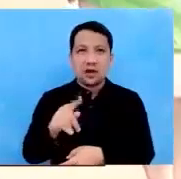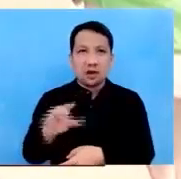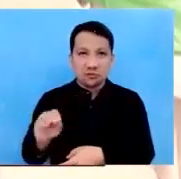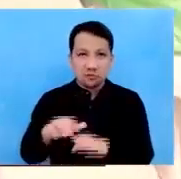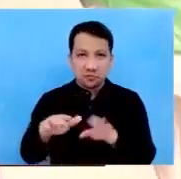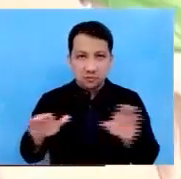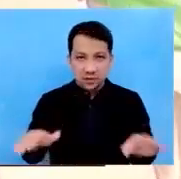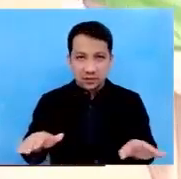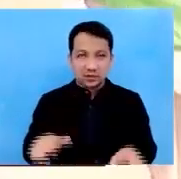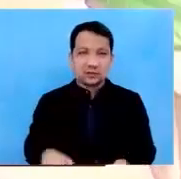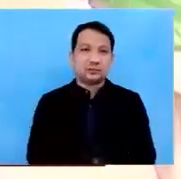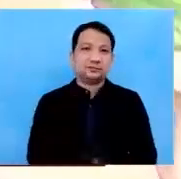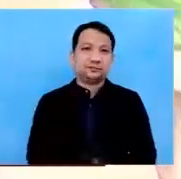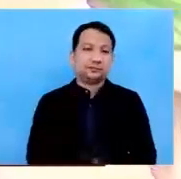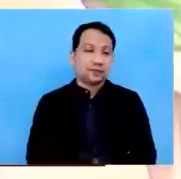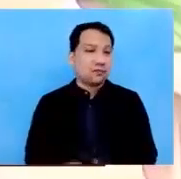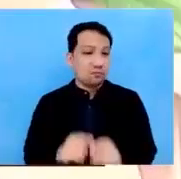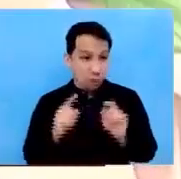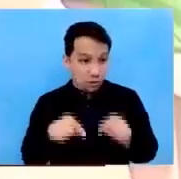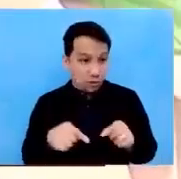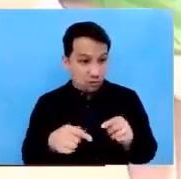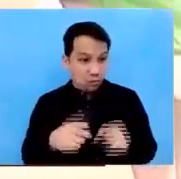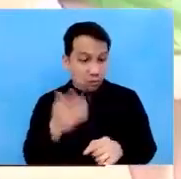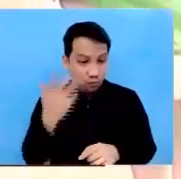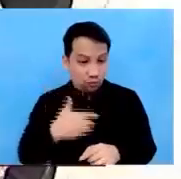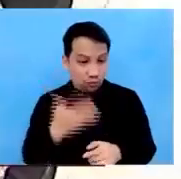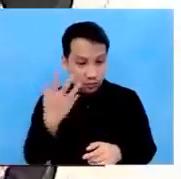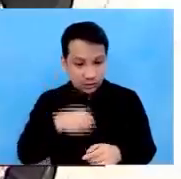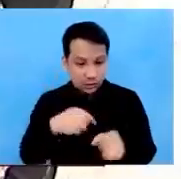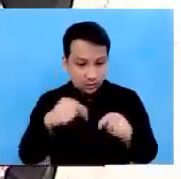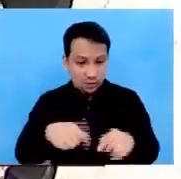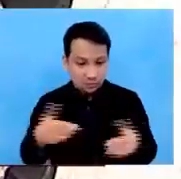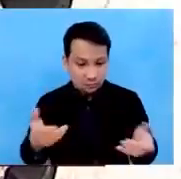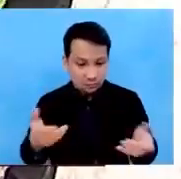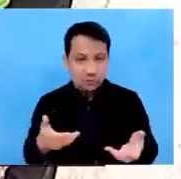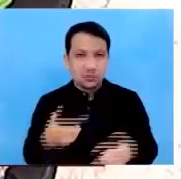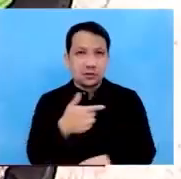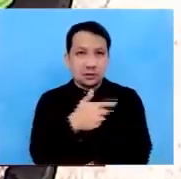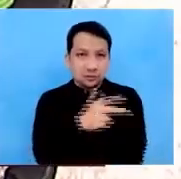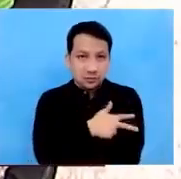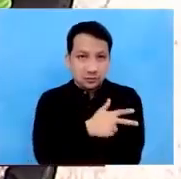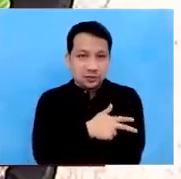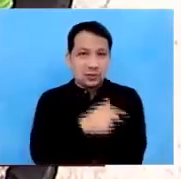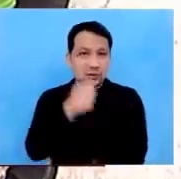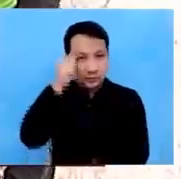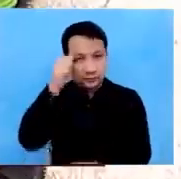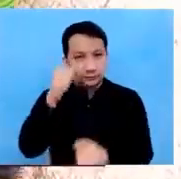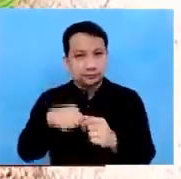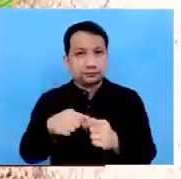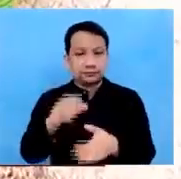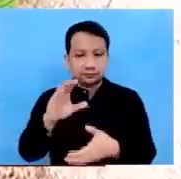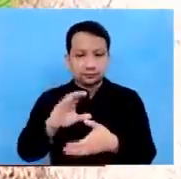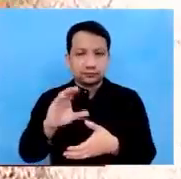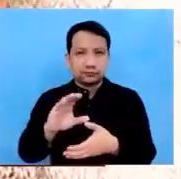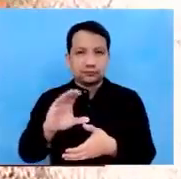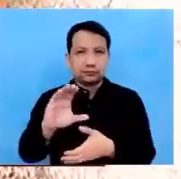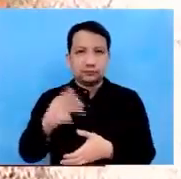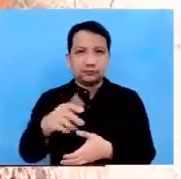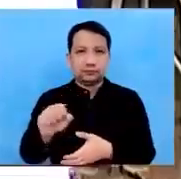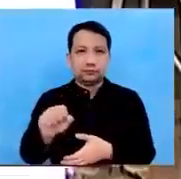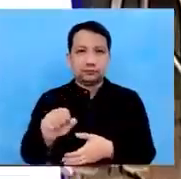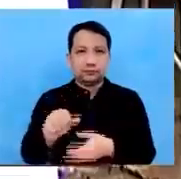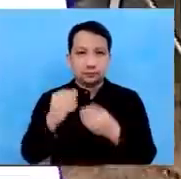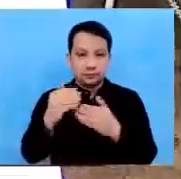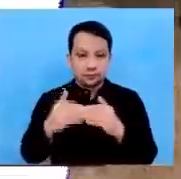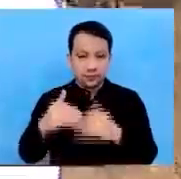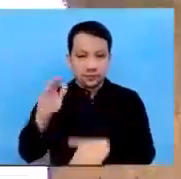Ayun, buti naman meron dito no, ang ganda. Ito ang naisip na diskarte ng Caloocan City Government para mapataas palalo